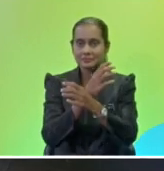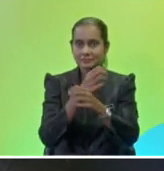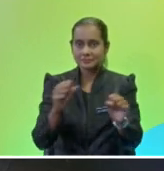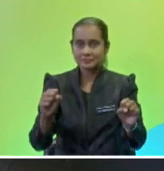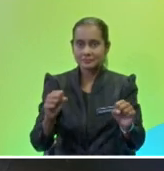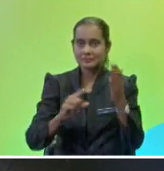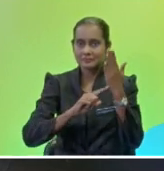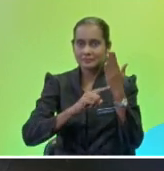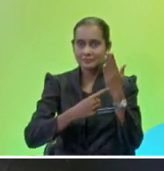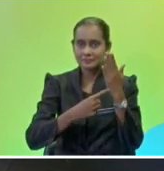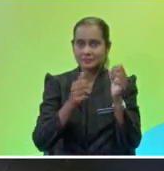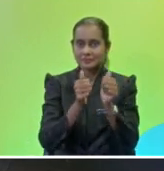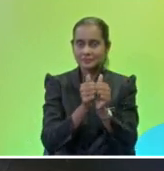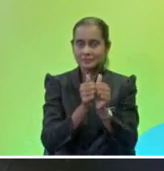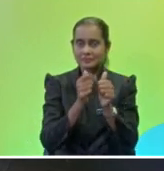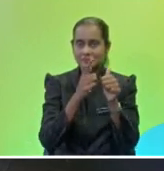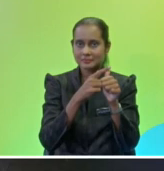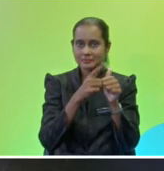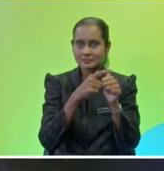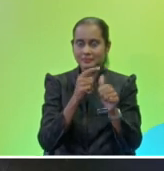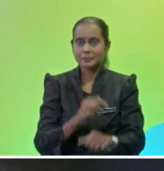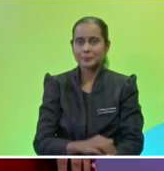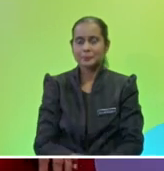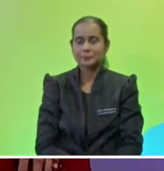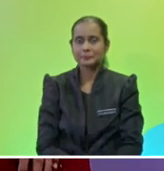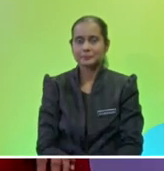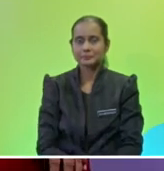dengan situasi yang pertama yaitu